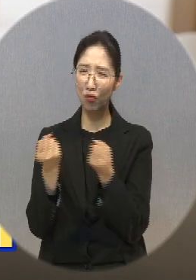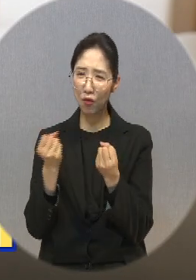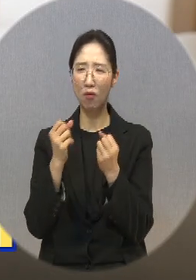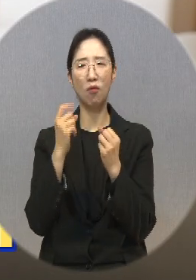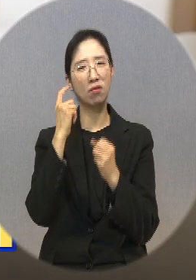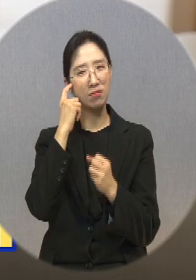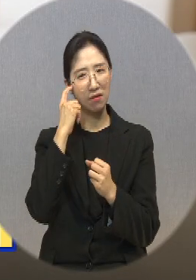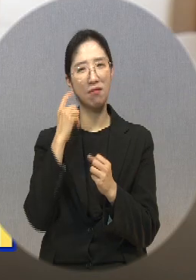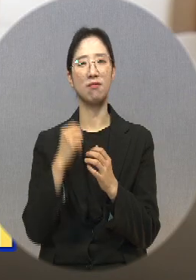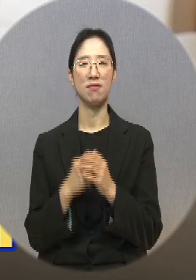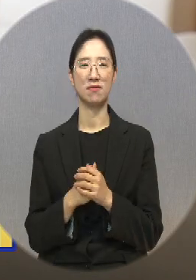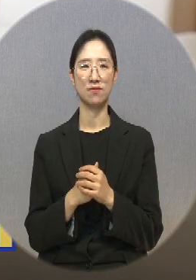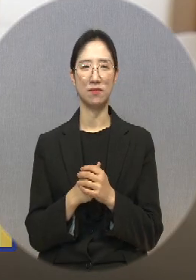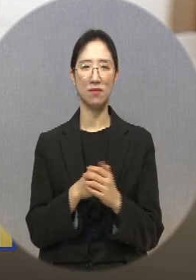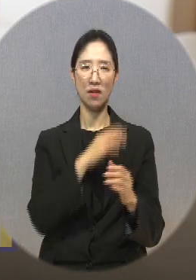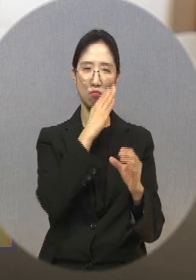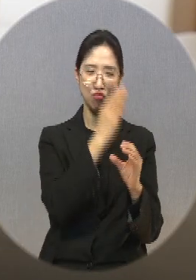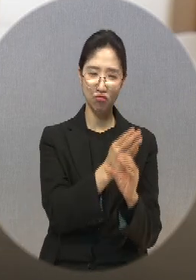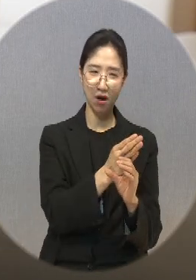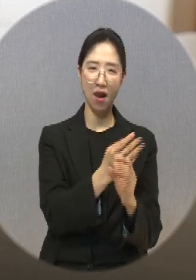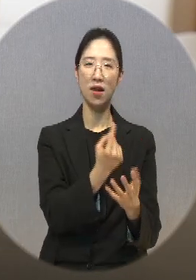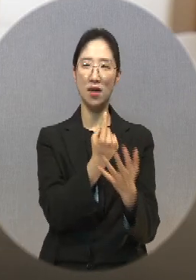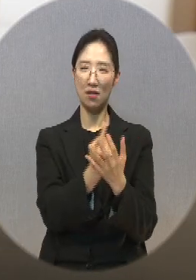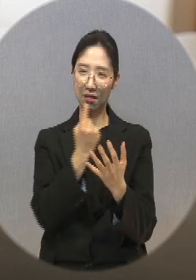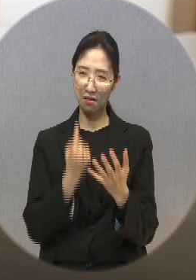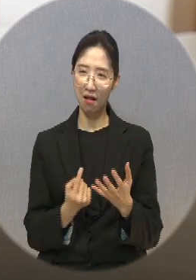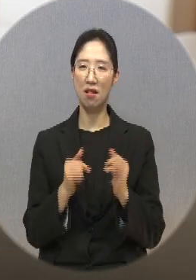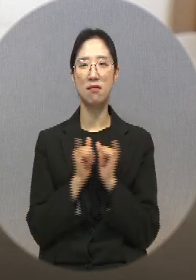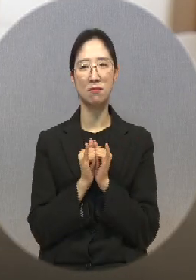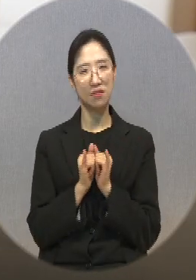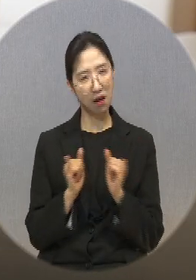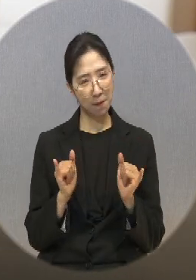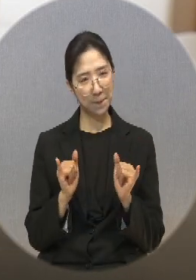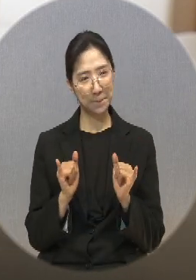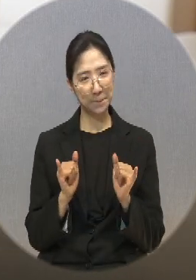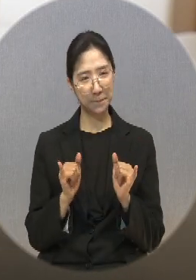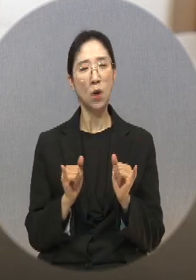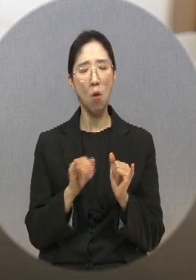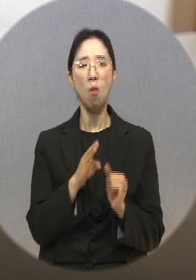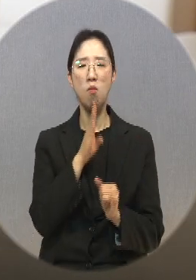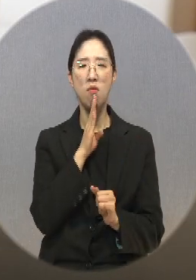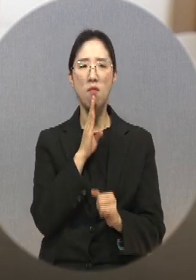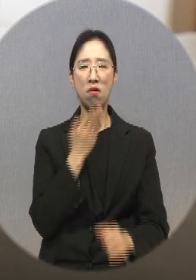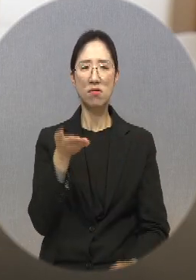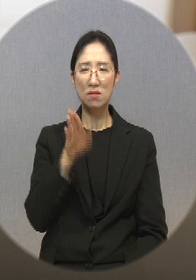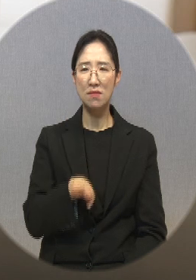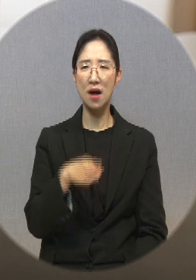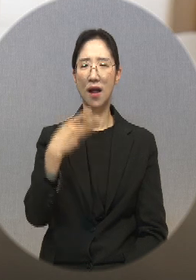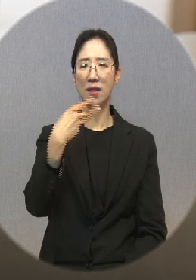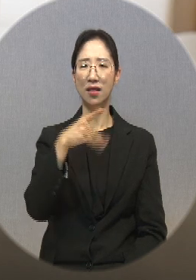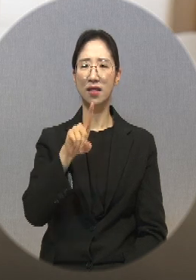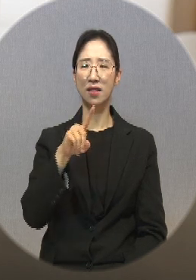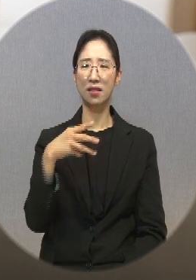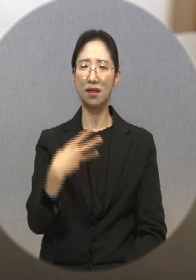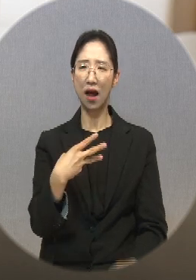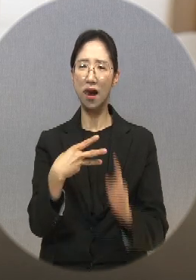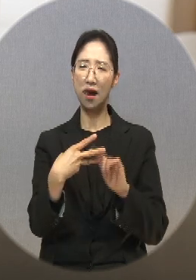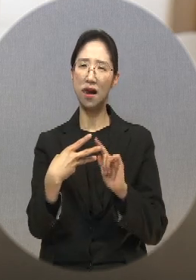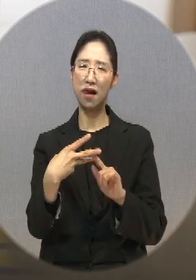보게 되더라고요. 북한을 이탈한 사람이다. 이탈은 맞는데